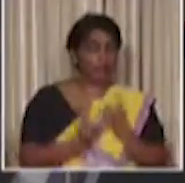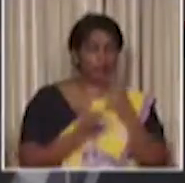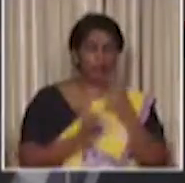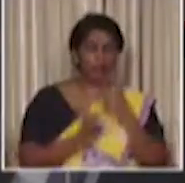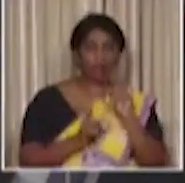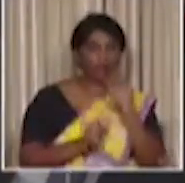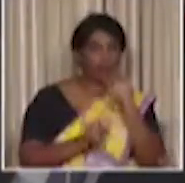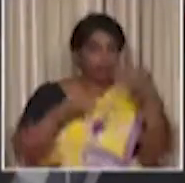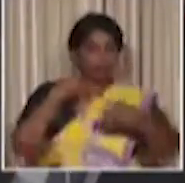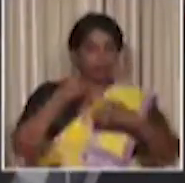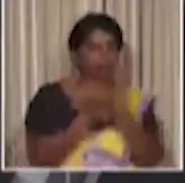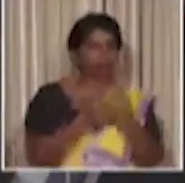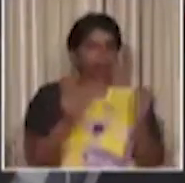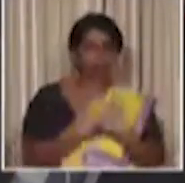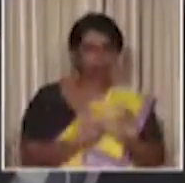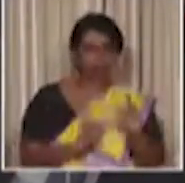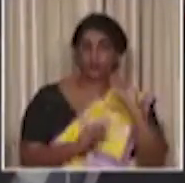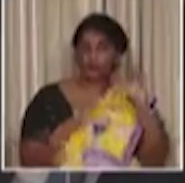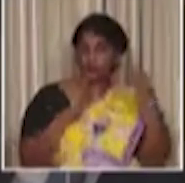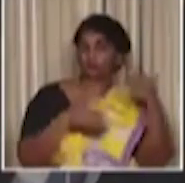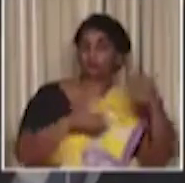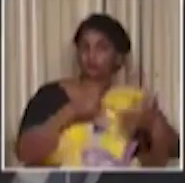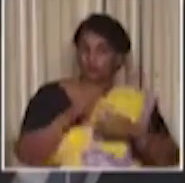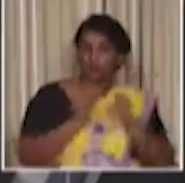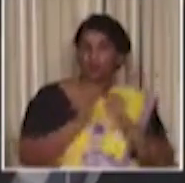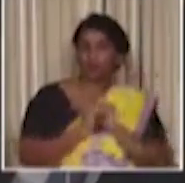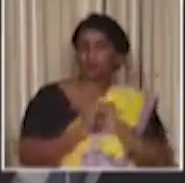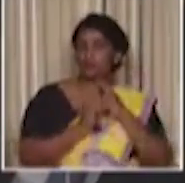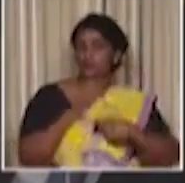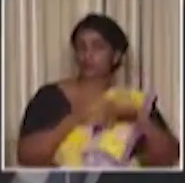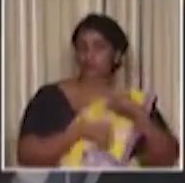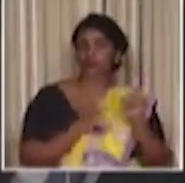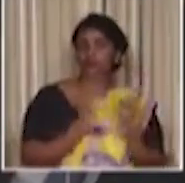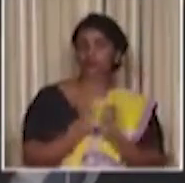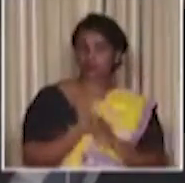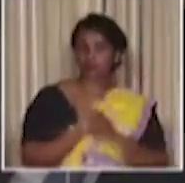අවලං කල නෑ නාමයෝජන තියදේ තමයි මැතිවරණ කොමිසමේ